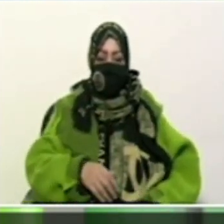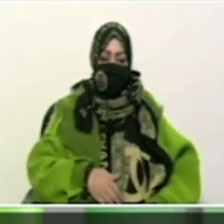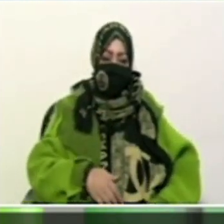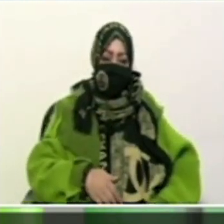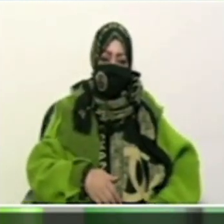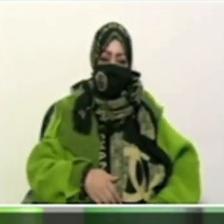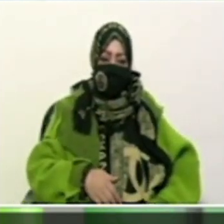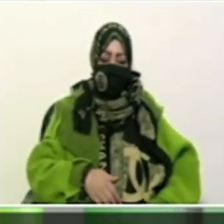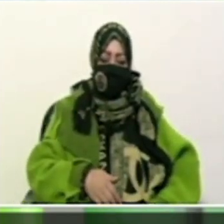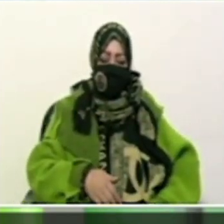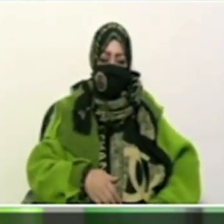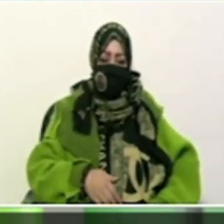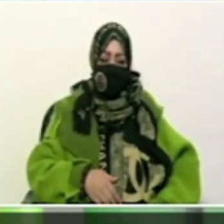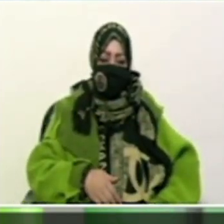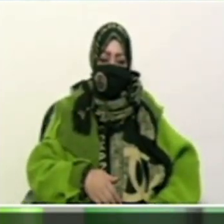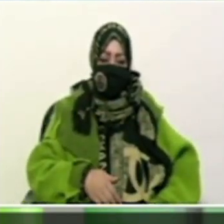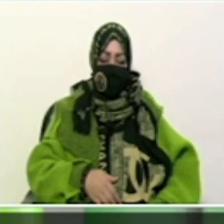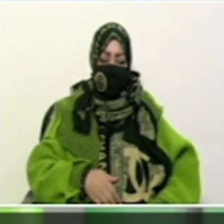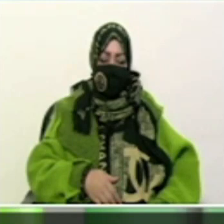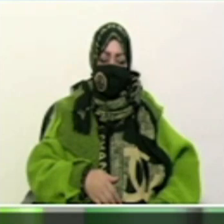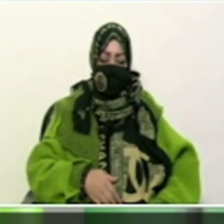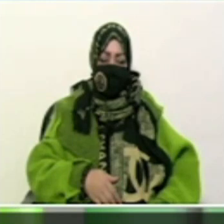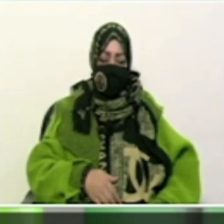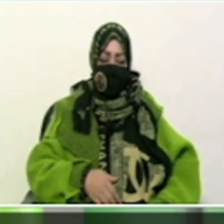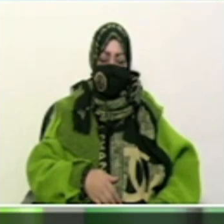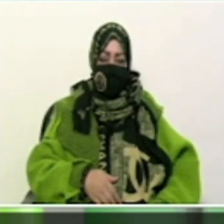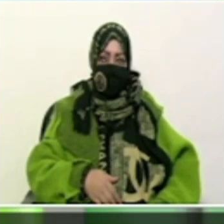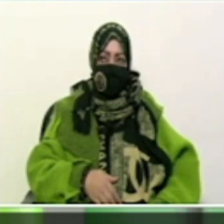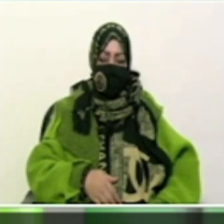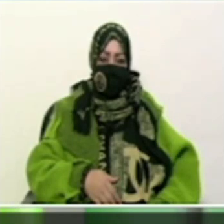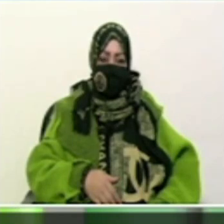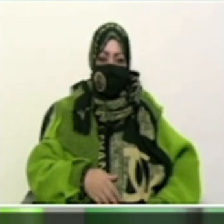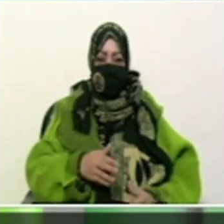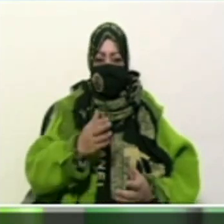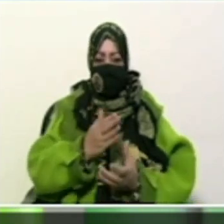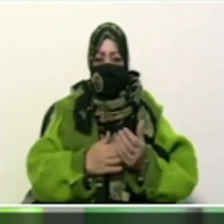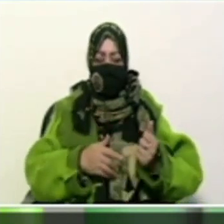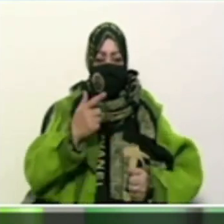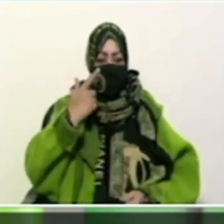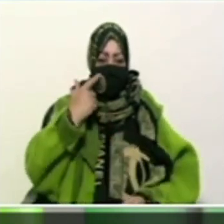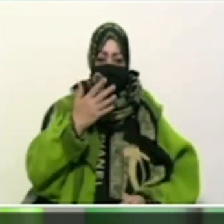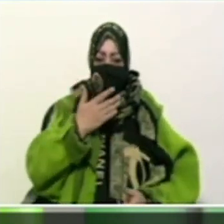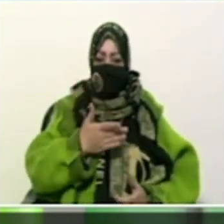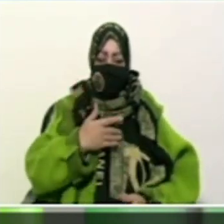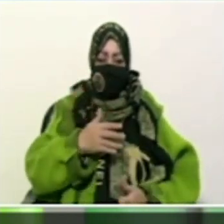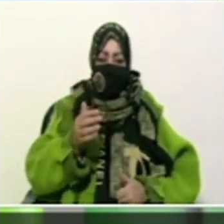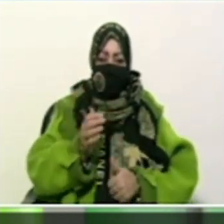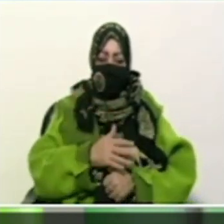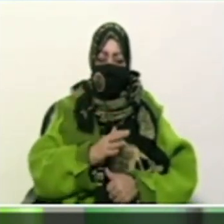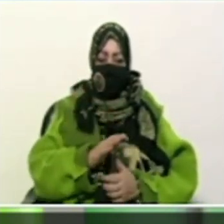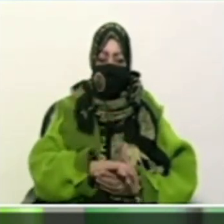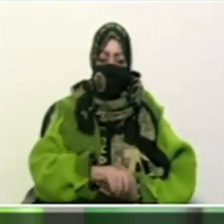أيوة. وما عنديش نفس الوقت يعني أخوت أشقاء، والوالد متوفي والأم بالتعبة.